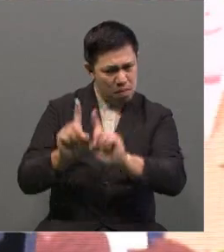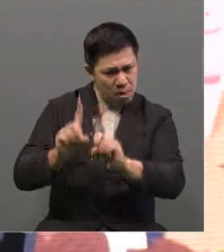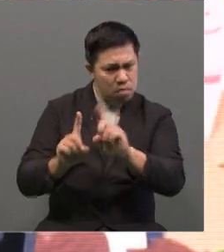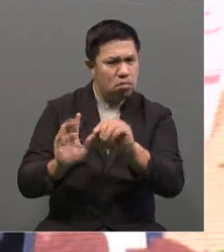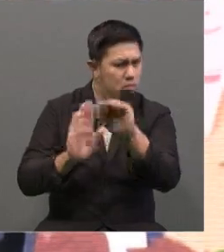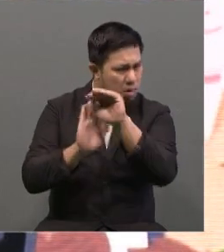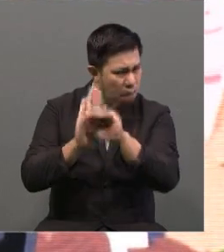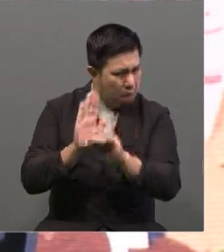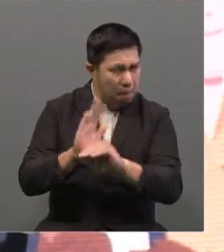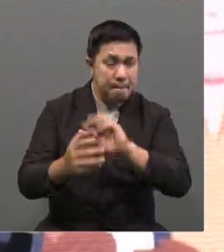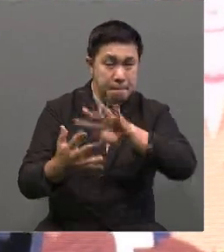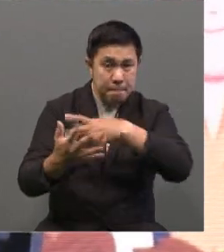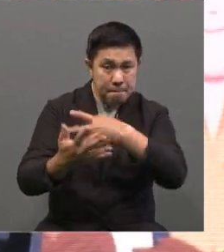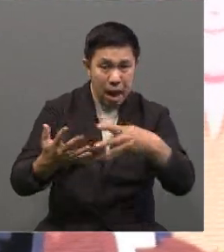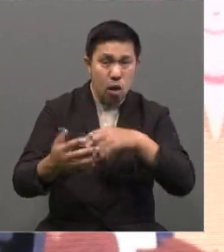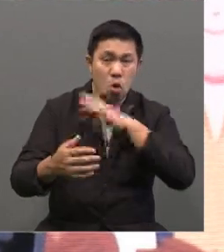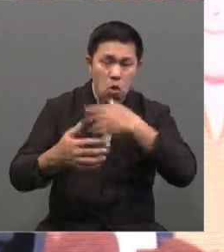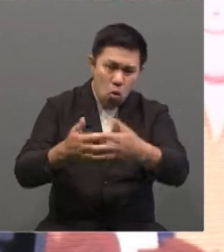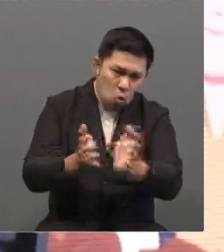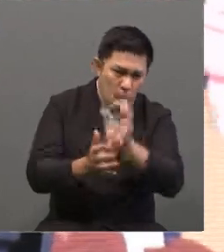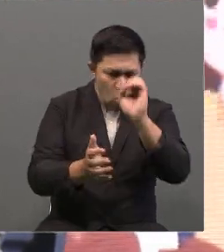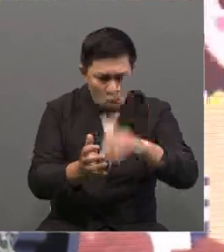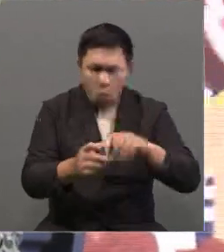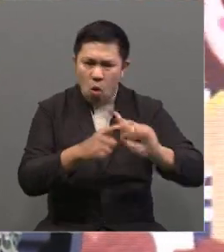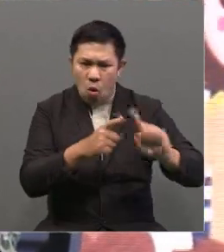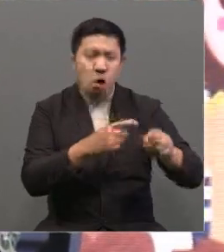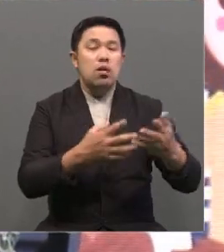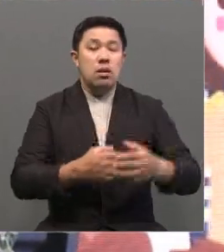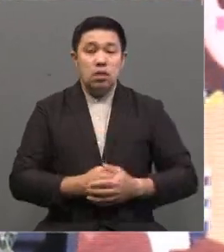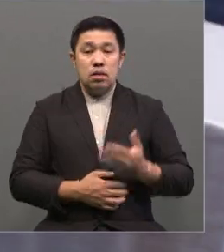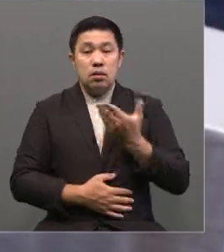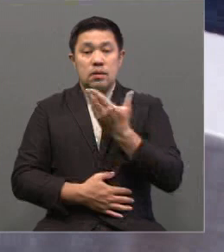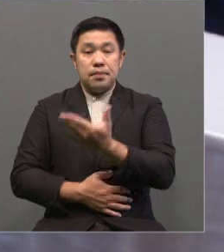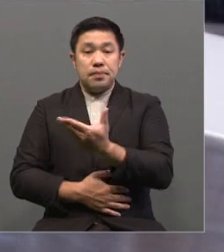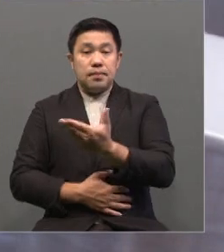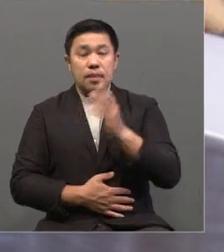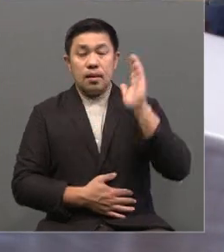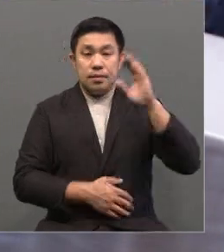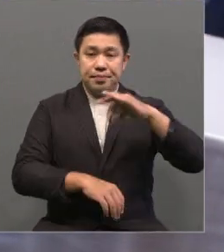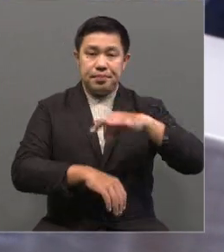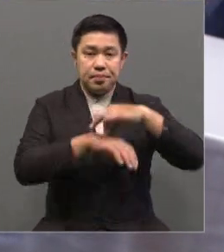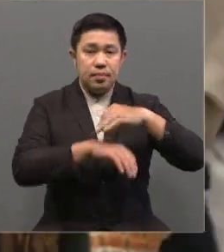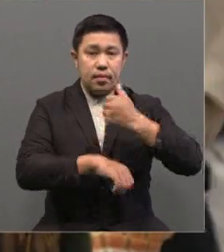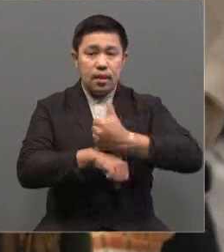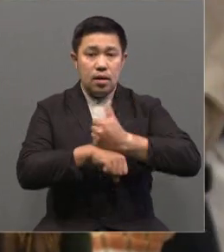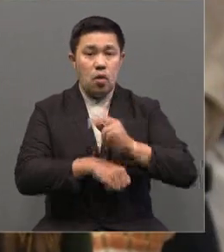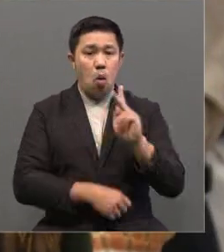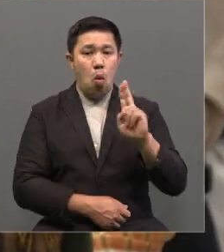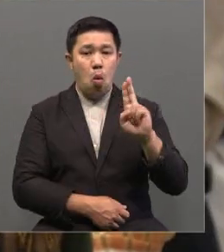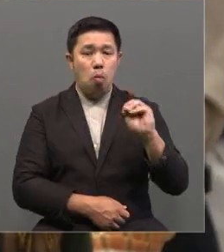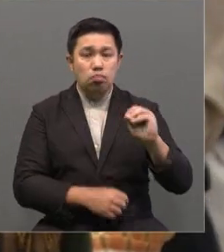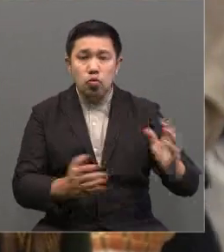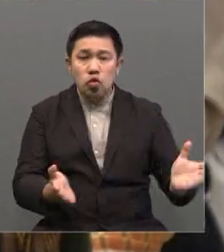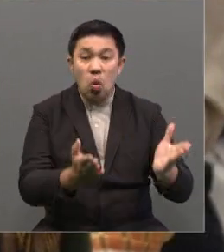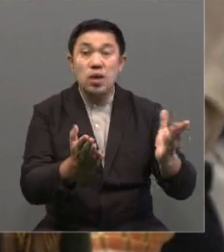ขั้นตอนในการทำแผนจัดการขยะแบบยั่งยืนทางด้านคุณสมศักดิ์สัพพโกศลกุลอธิบดีกรมส่งเสริมคุณภาพและสิ่ง